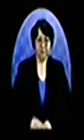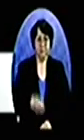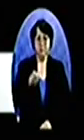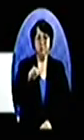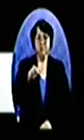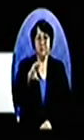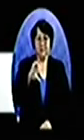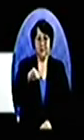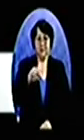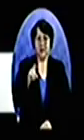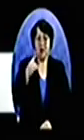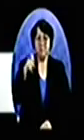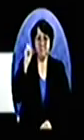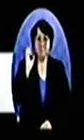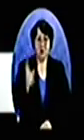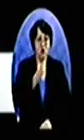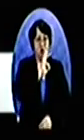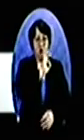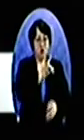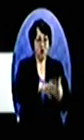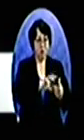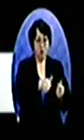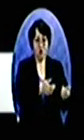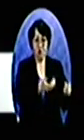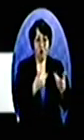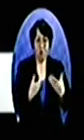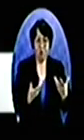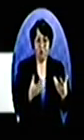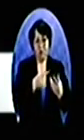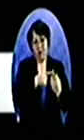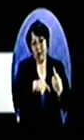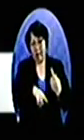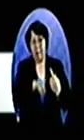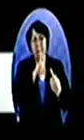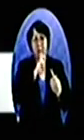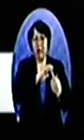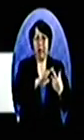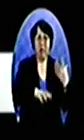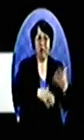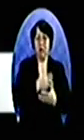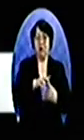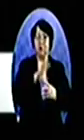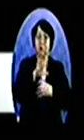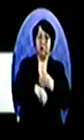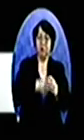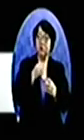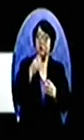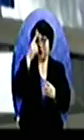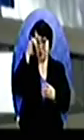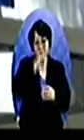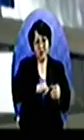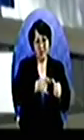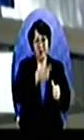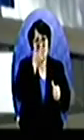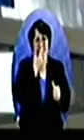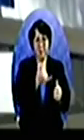Стандарт банк өөр төлбөрийг шийдэхгүй бол өрийг 3 дахь этгээд зарах хэмжээнд нөхцөл байдал хүндэрсэн байж. Энэ нь олон улсад Монголыг муухан харагдуулж байсан.